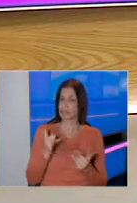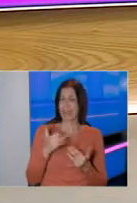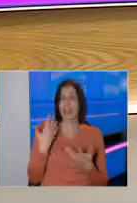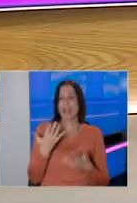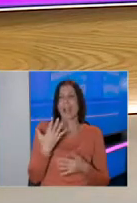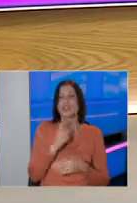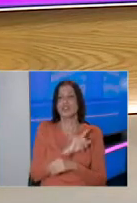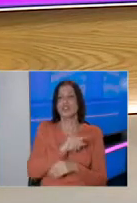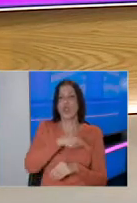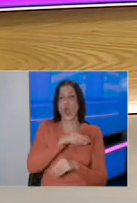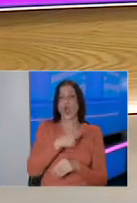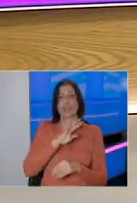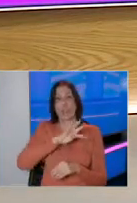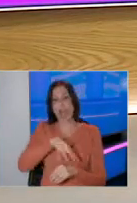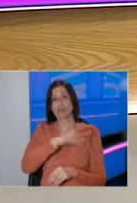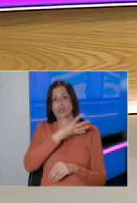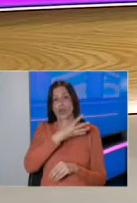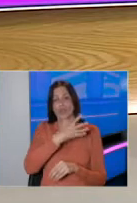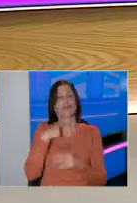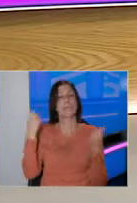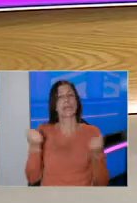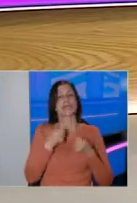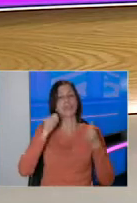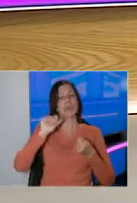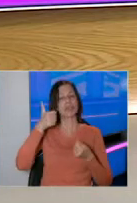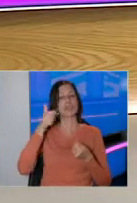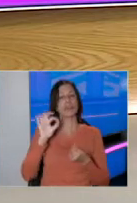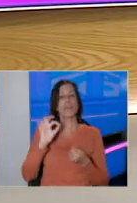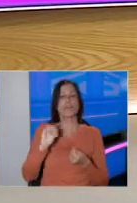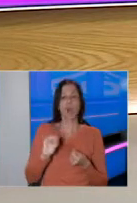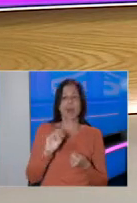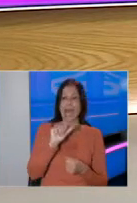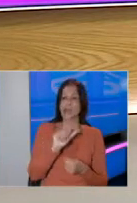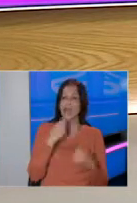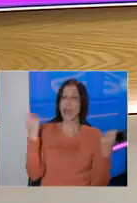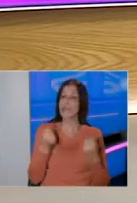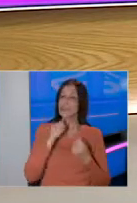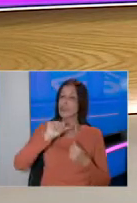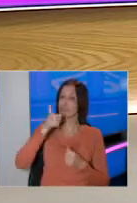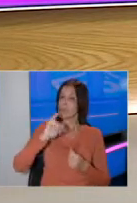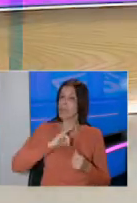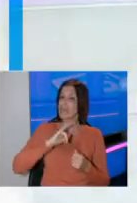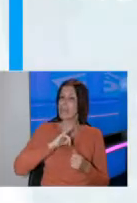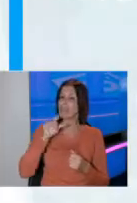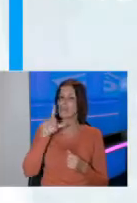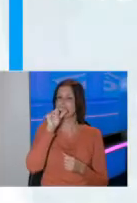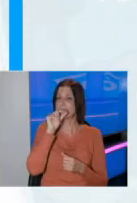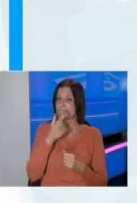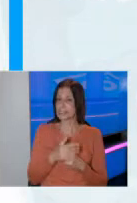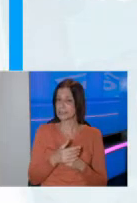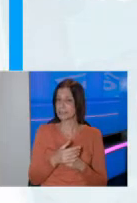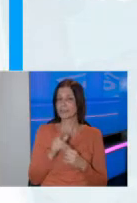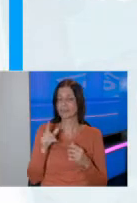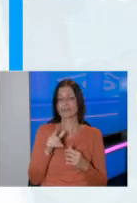כמה שעות, עוברות 4, והנה פרסום ראשון של מורן אזולאי, פרסום ראשון מעניין, וכך היא מצייצת.